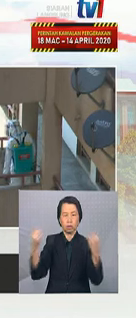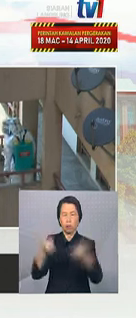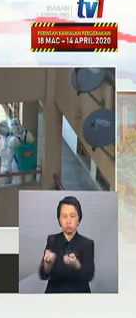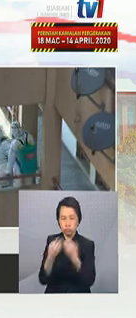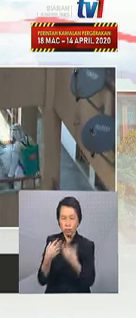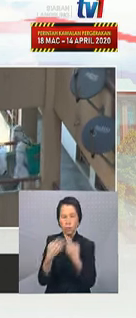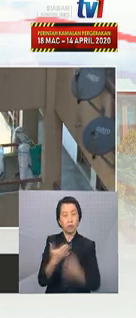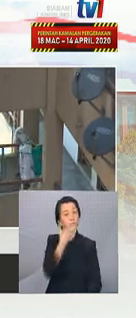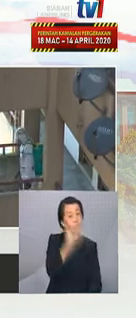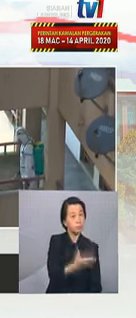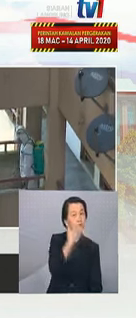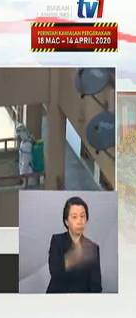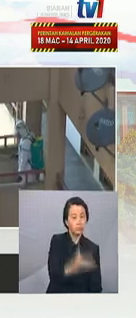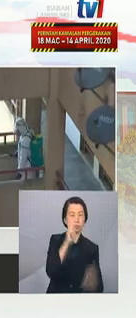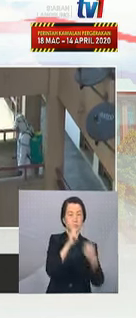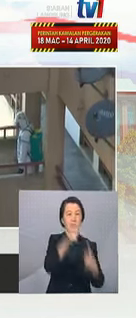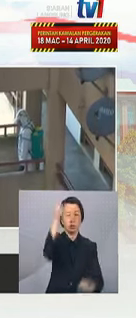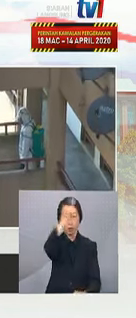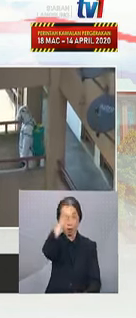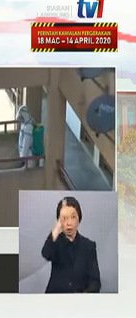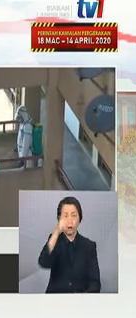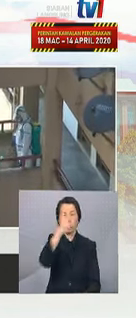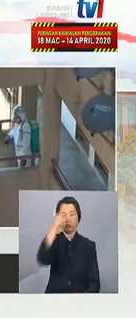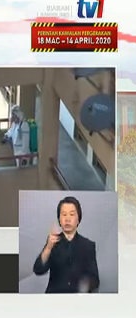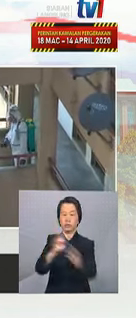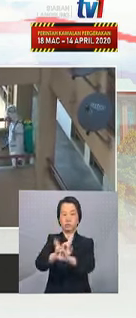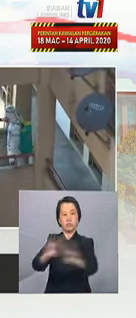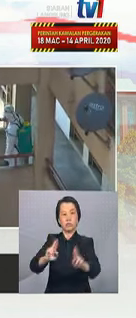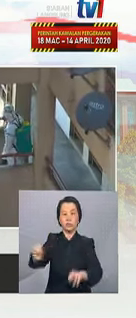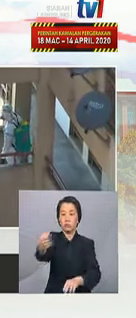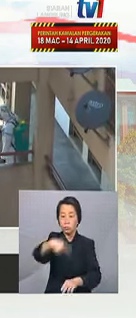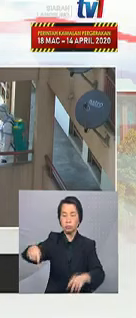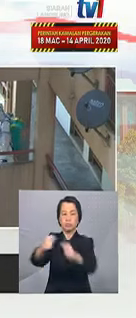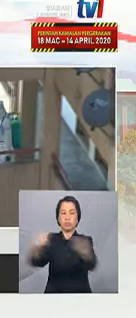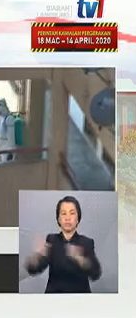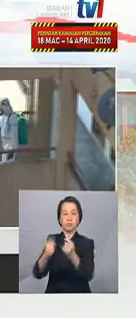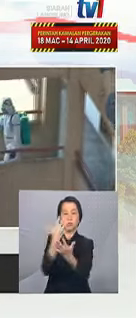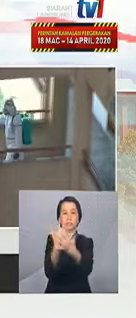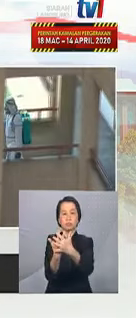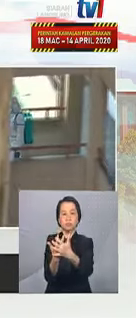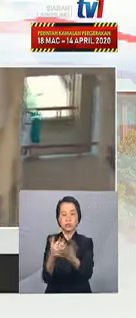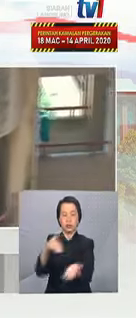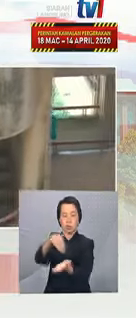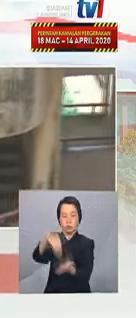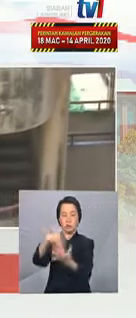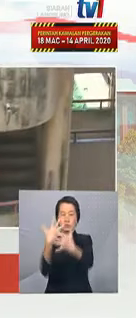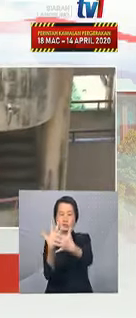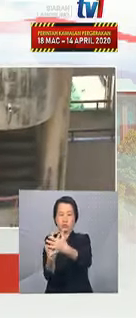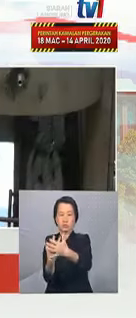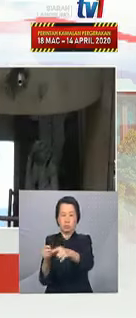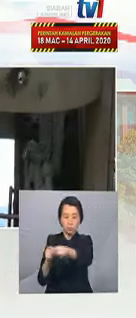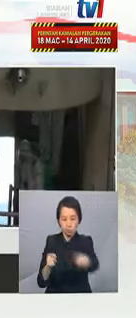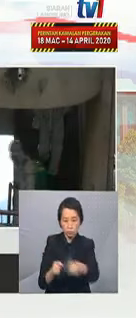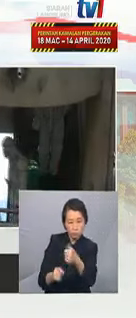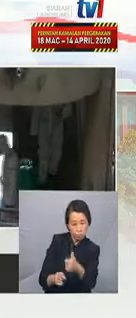kasih kepada pihak kerajaan kerana menyediakan tempat ataupun pusat kuarantin yang